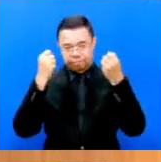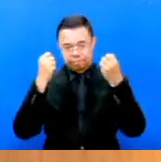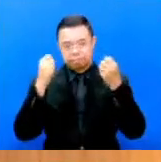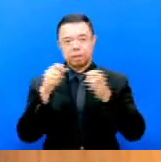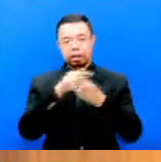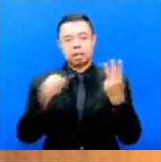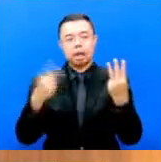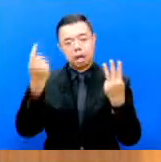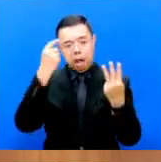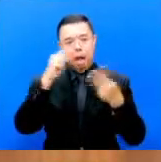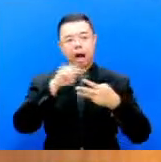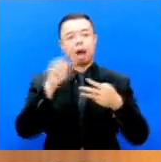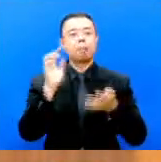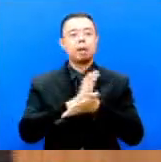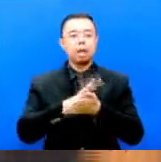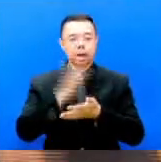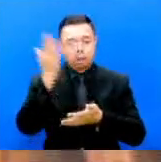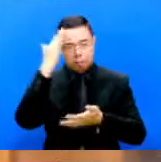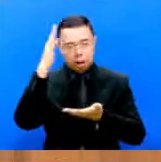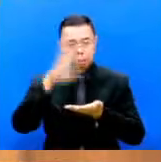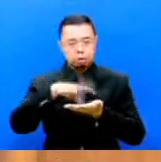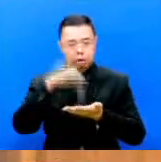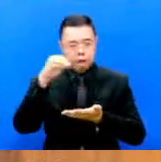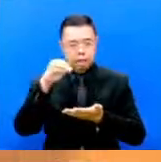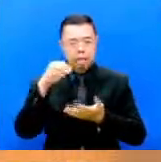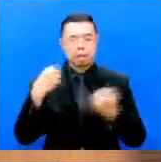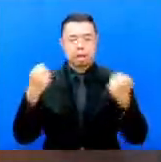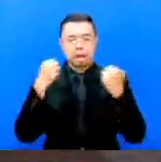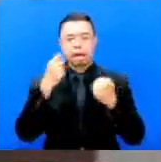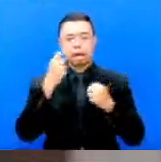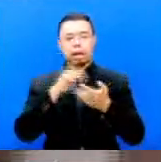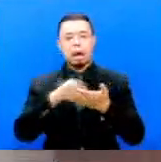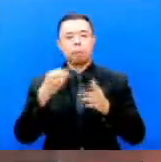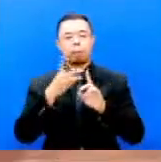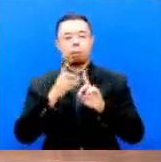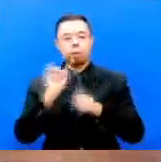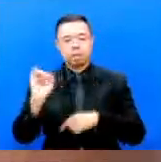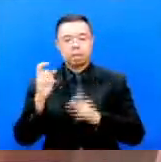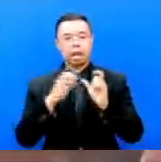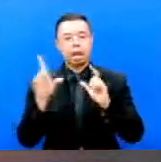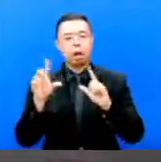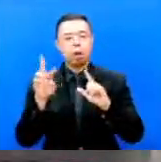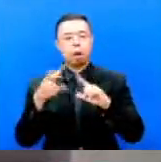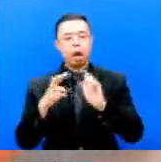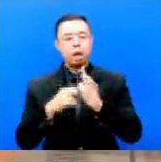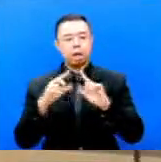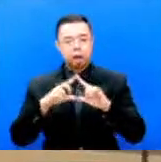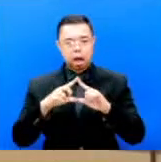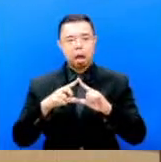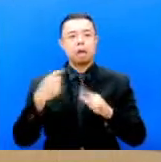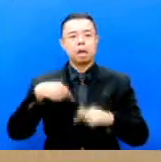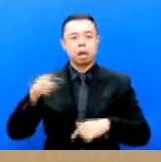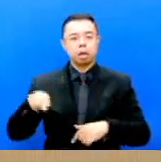ketiga tersangka itu adalah mantan kepala pusat krisis kesehatan Budi Silvana Direktur Utama PT energi kita